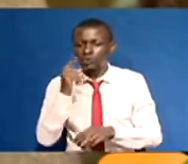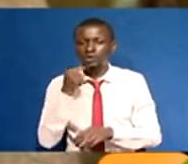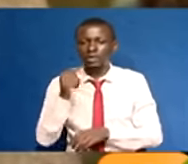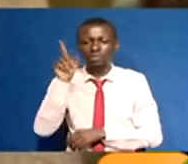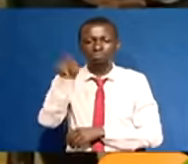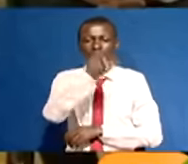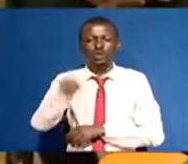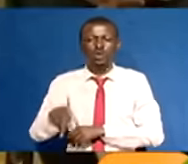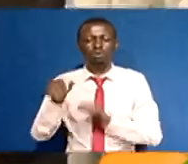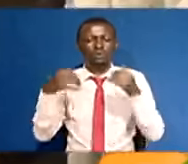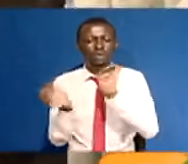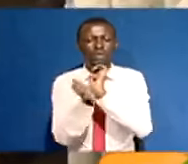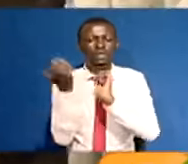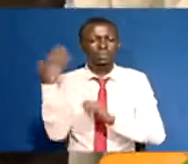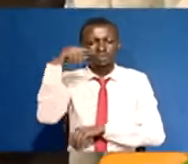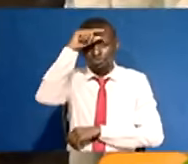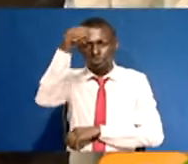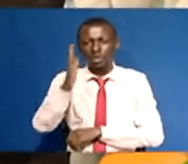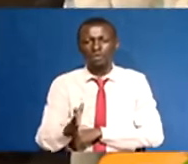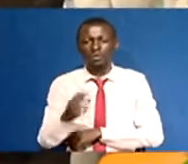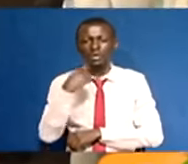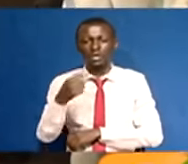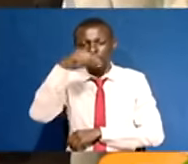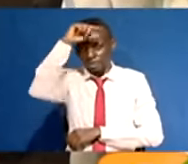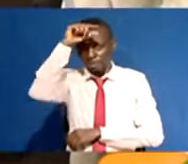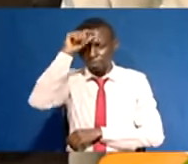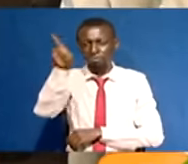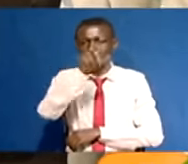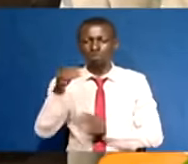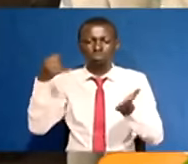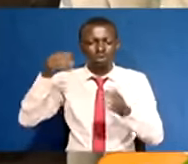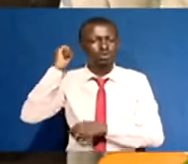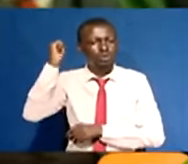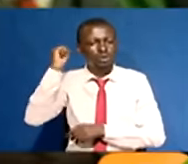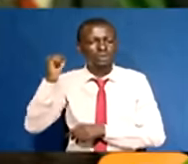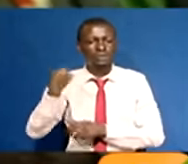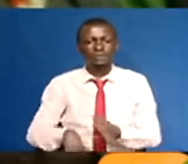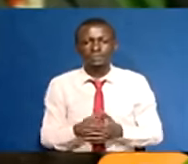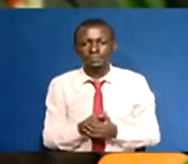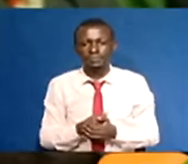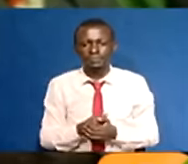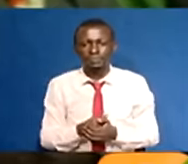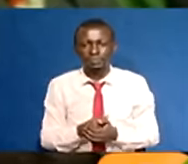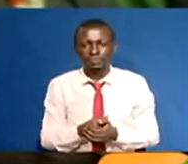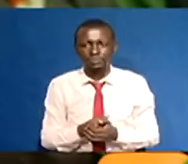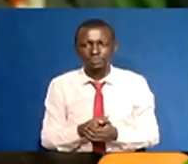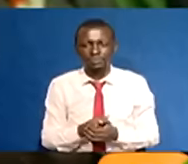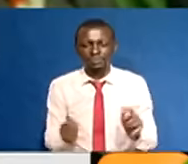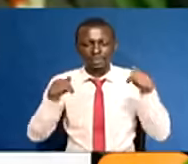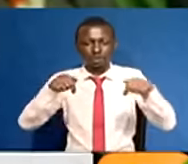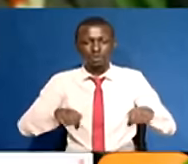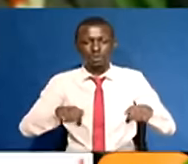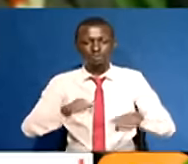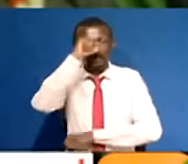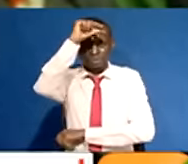the attempted arrest of the former governor and accused the government of political witch hunt. Na leo tunaanza kuona serikali